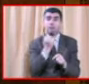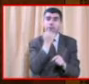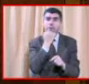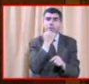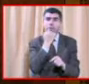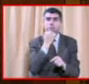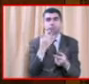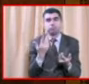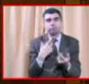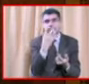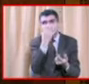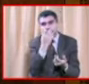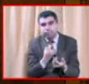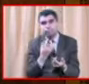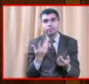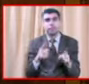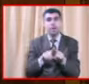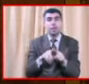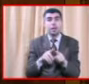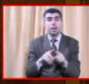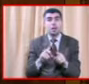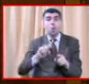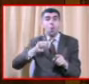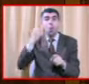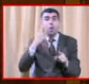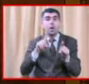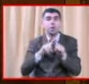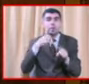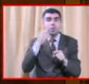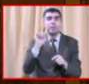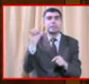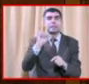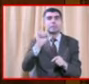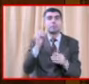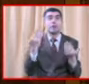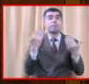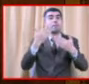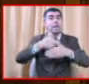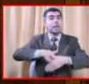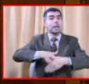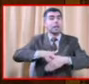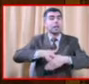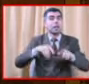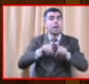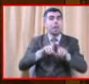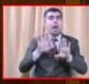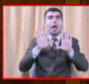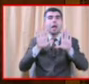الاولى جاتنا نهار السبت في الليل، ابتداء من حوالي الساعه